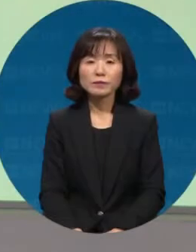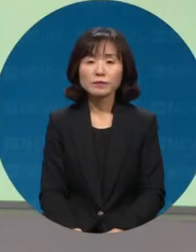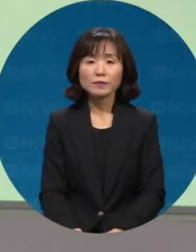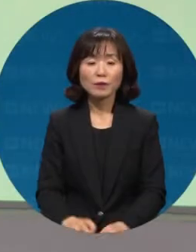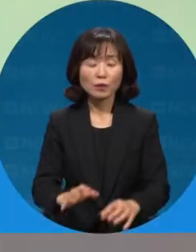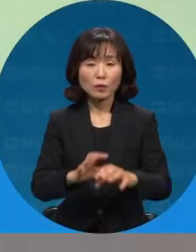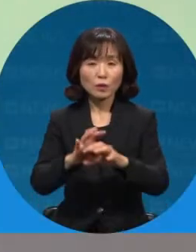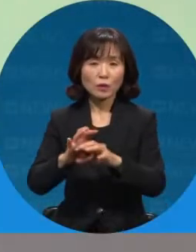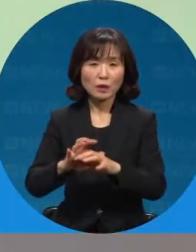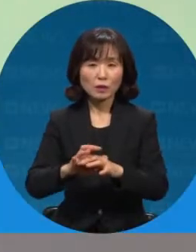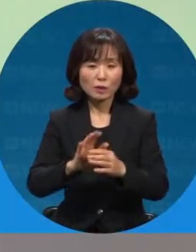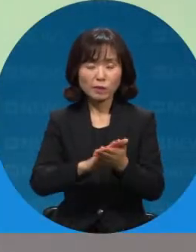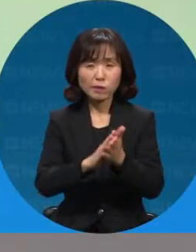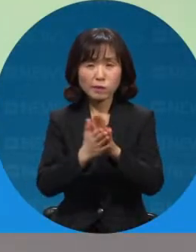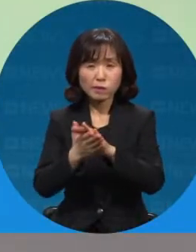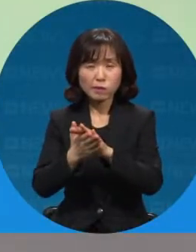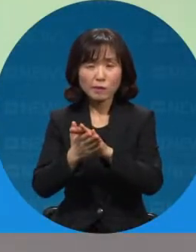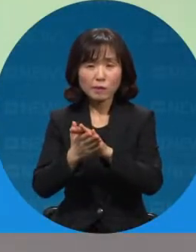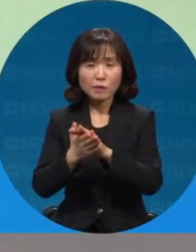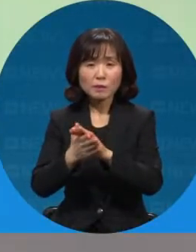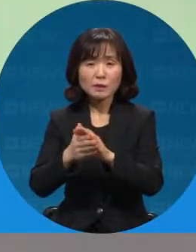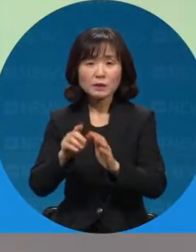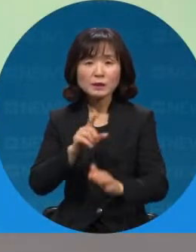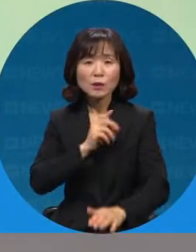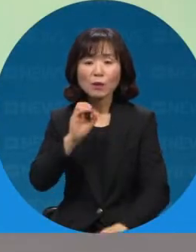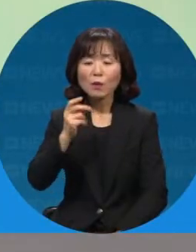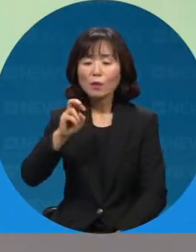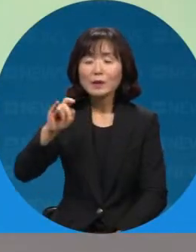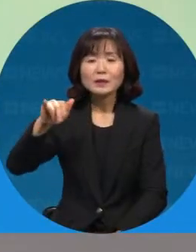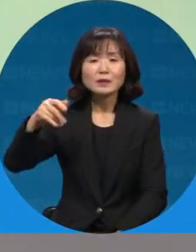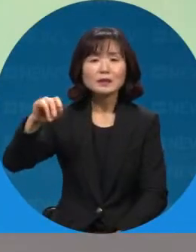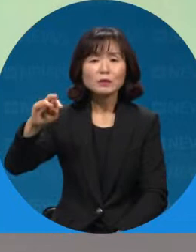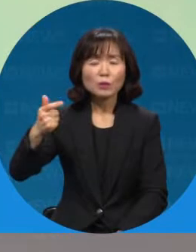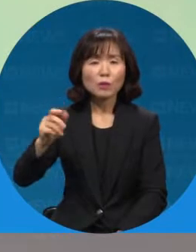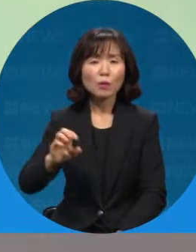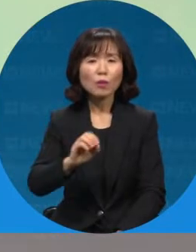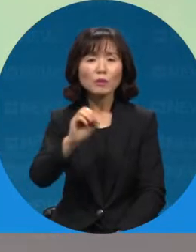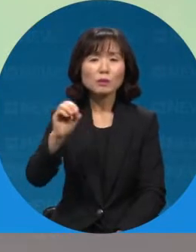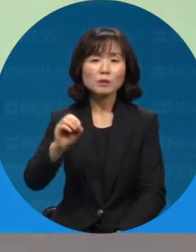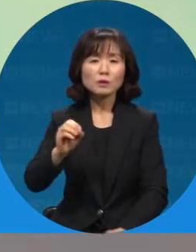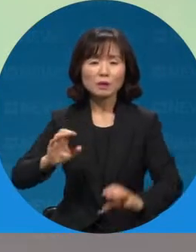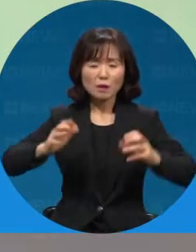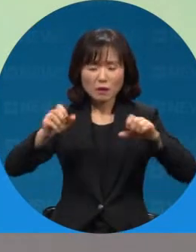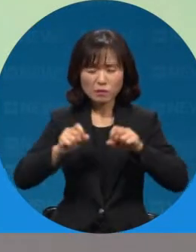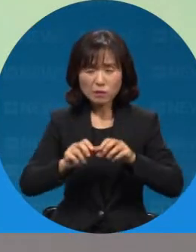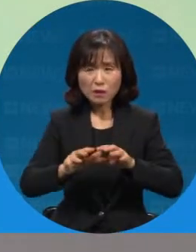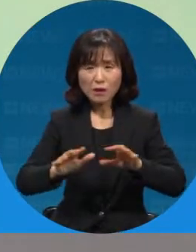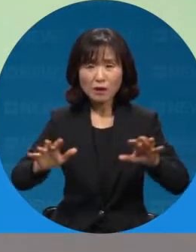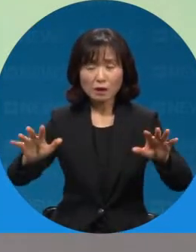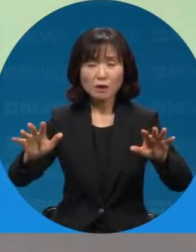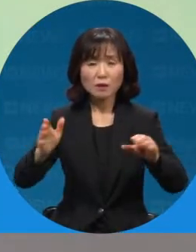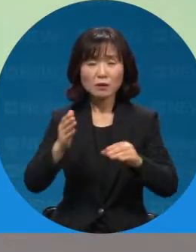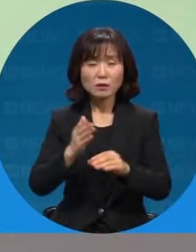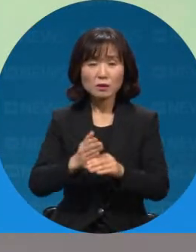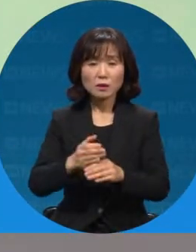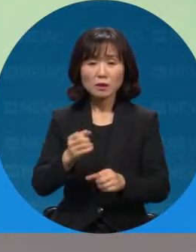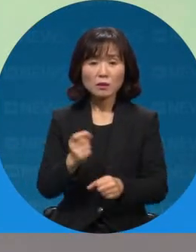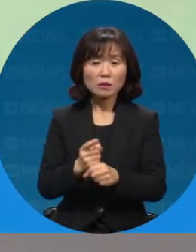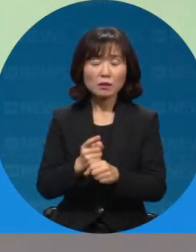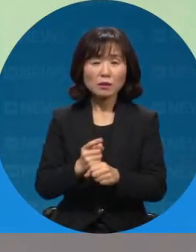네 그런 알고 신규 변이 바이러스 이놈이 크로네 의 전 세계 로 급격히 확산하고 있습니다 벌써 납